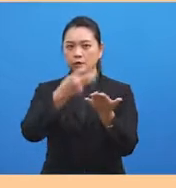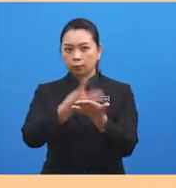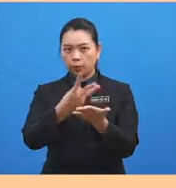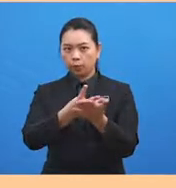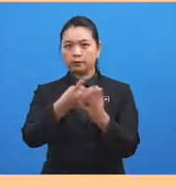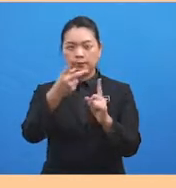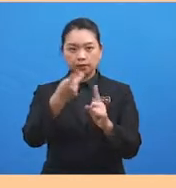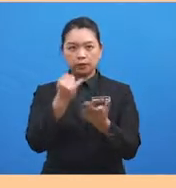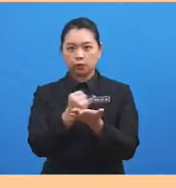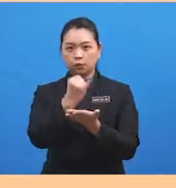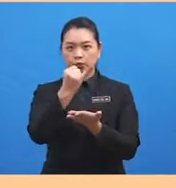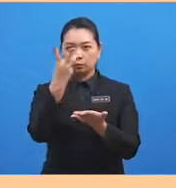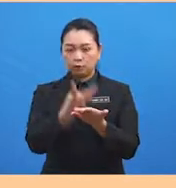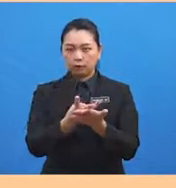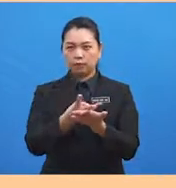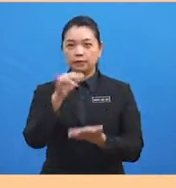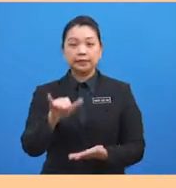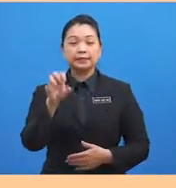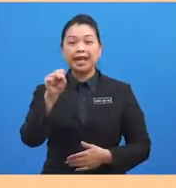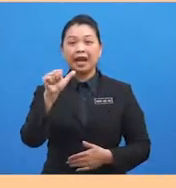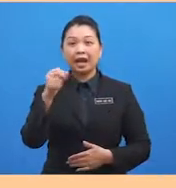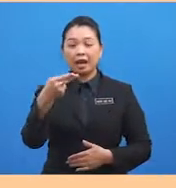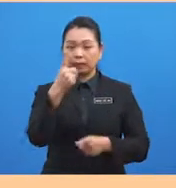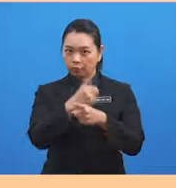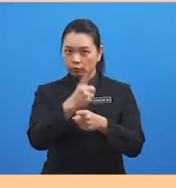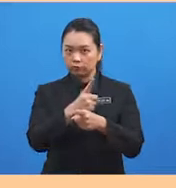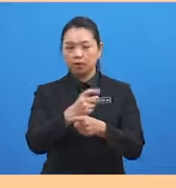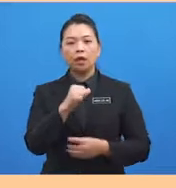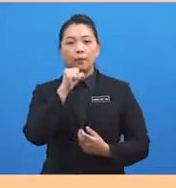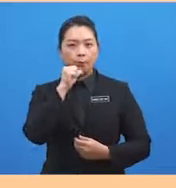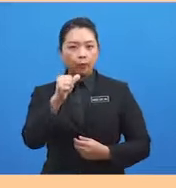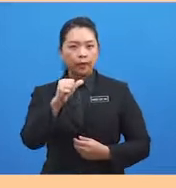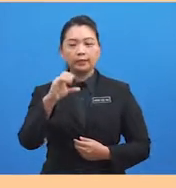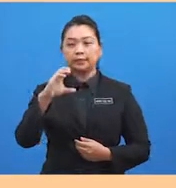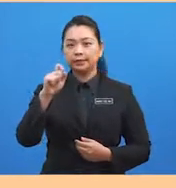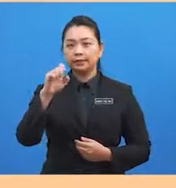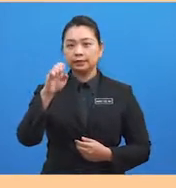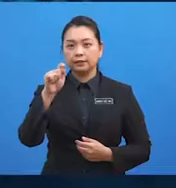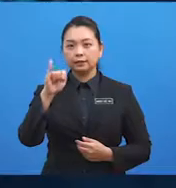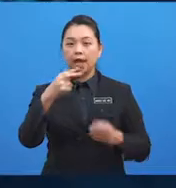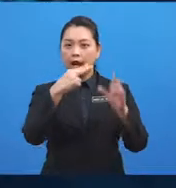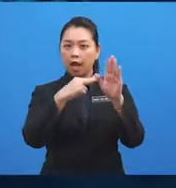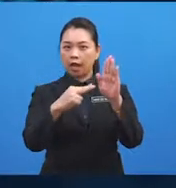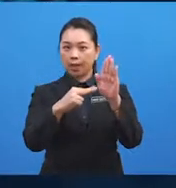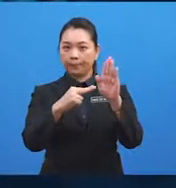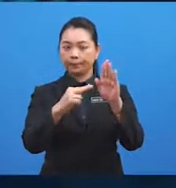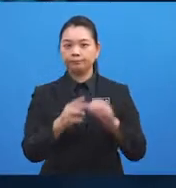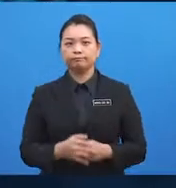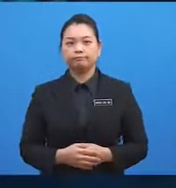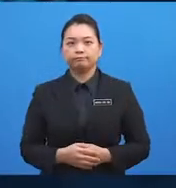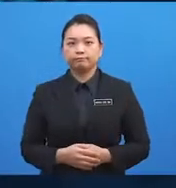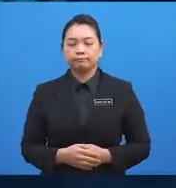pembiayaan daripada institusi keuangan yang sah, bukannya cheti haram. Sebelum